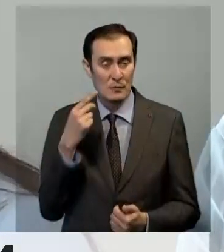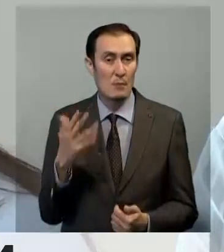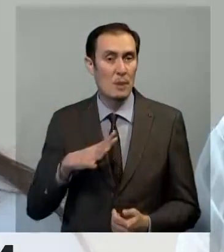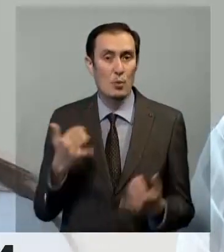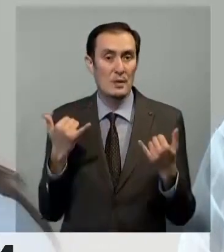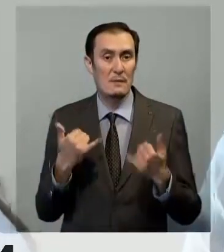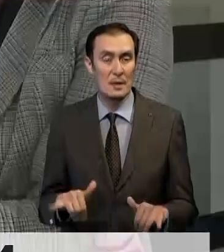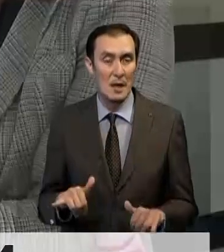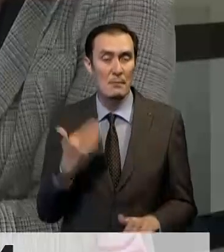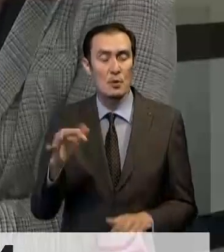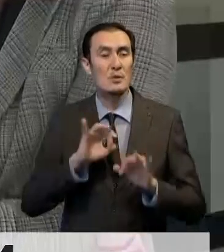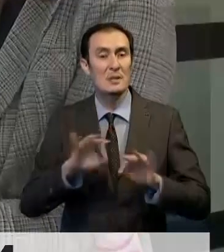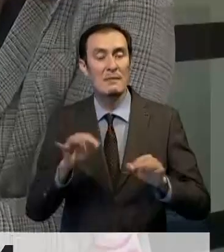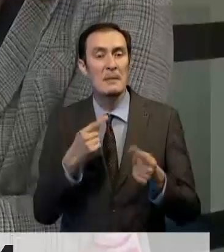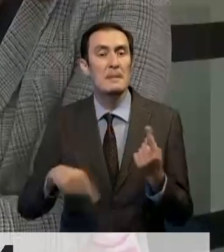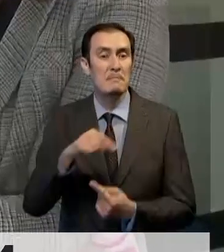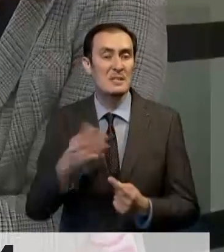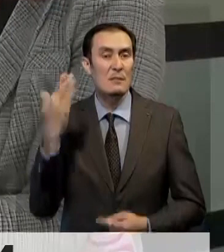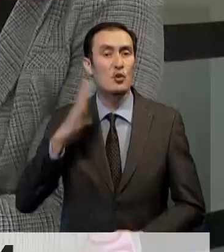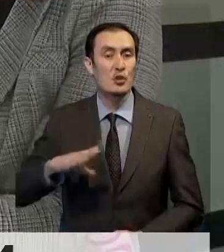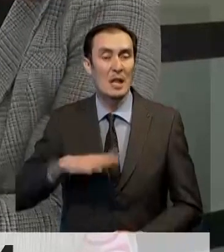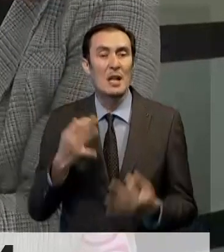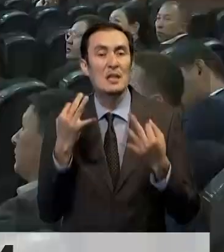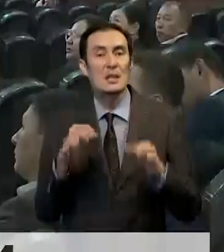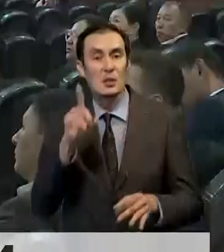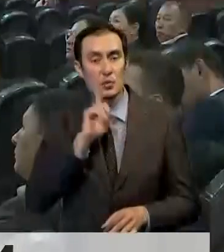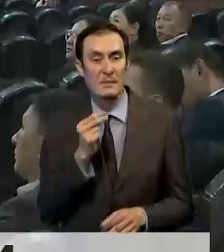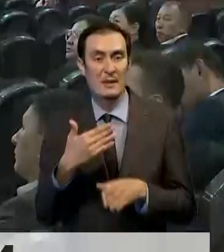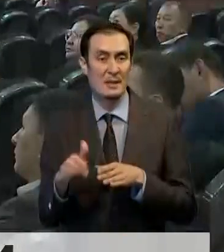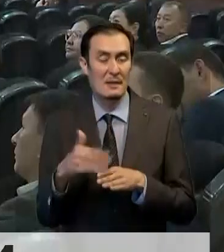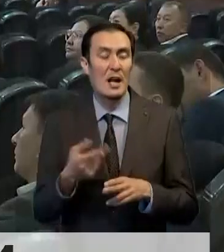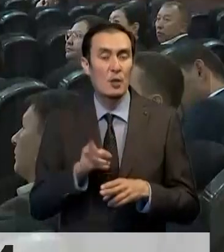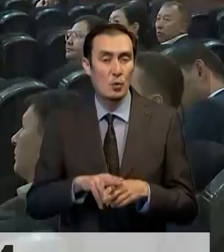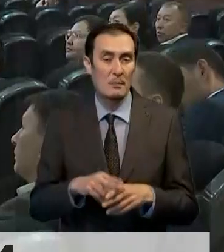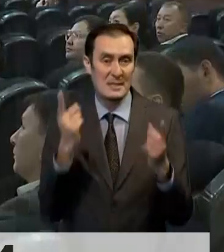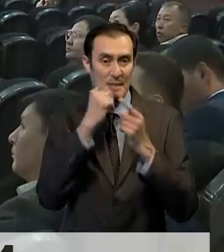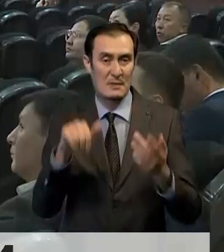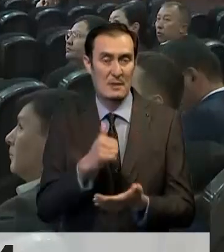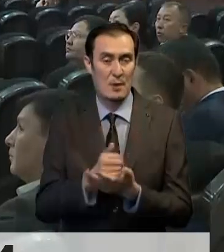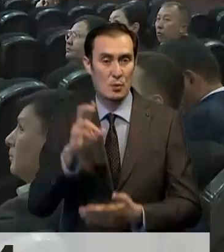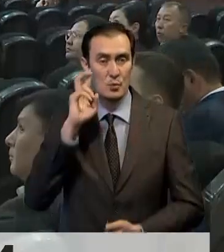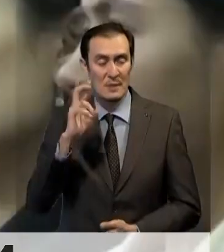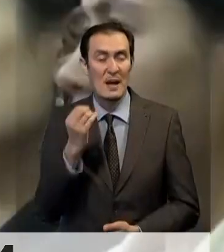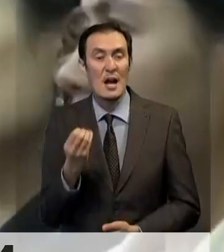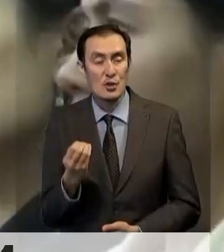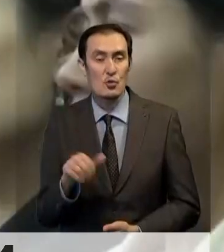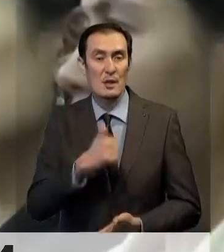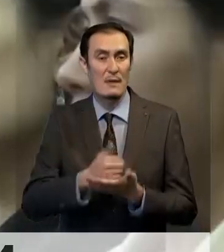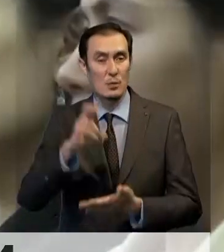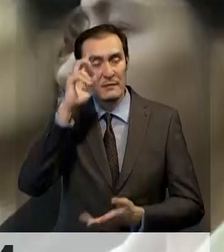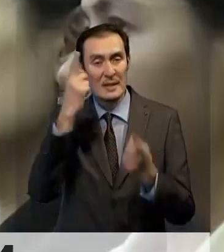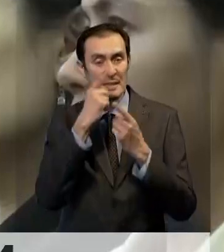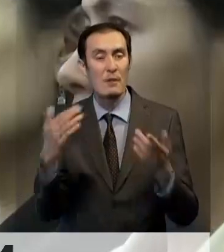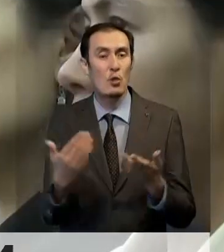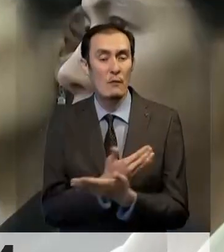была удивлена. По ее словам, бизнес давно ждал доступного кредитования, о котором заявил глава государства. А еще президент